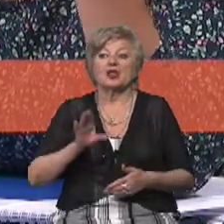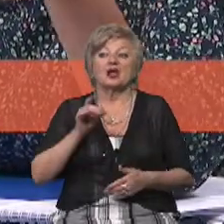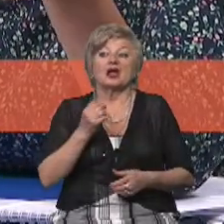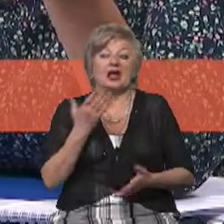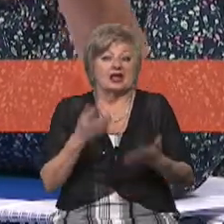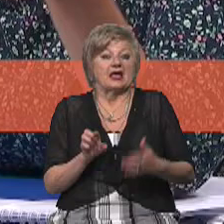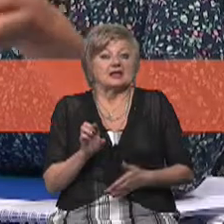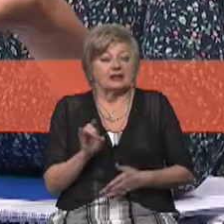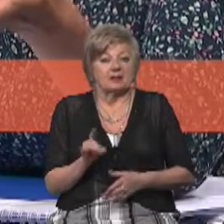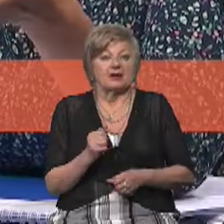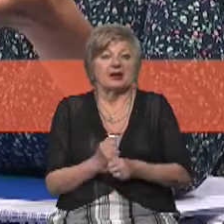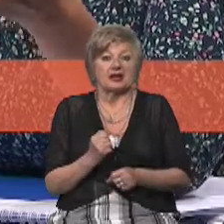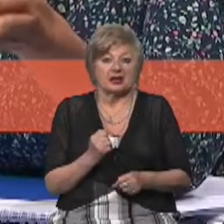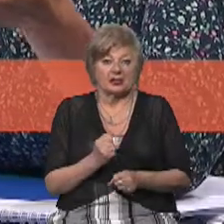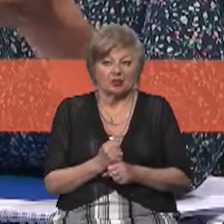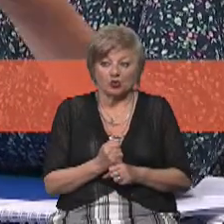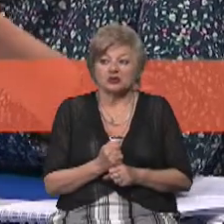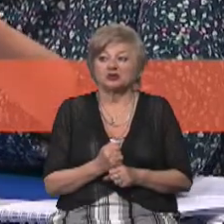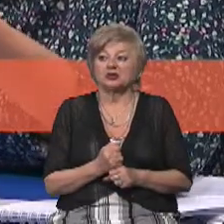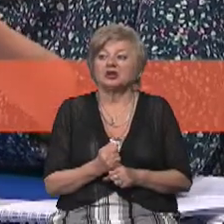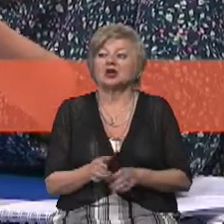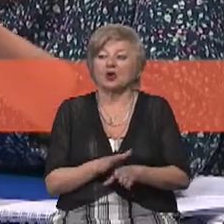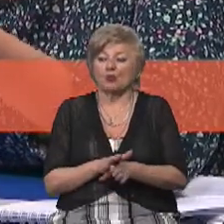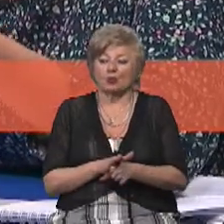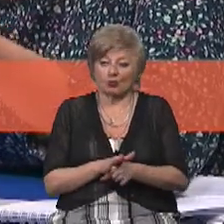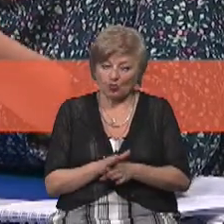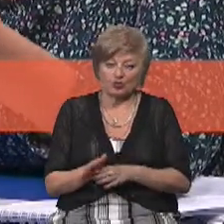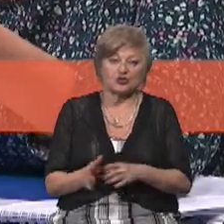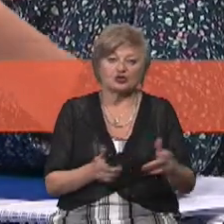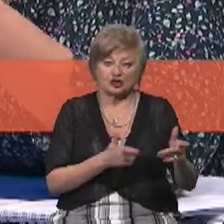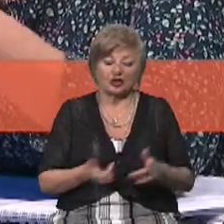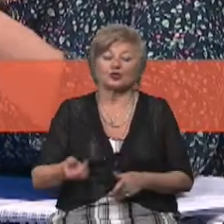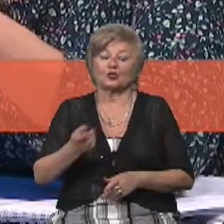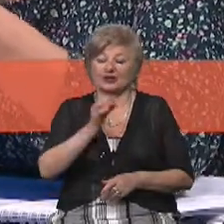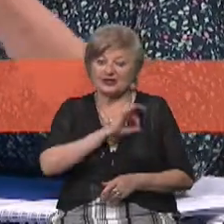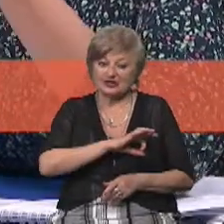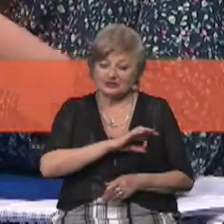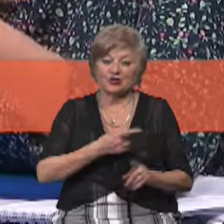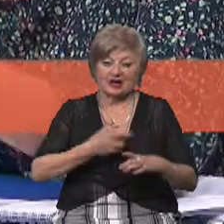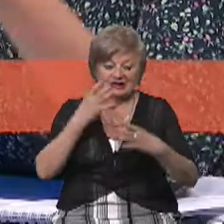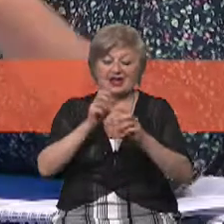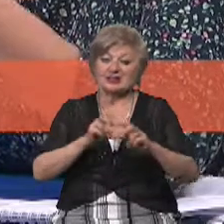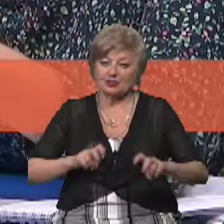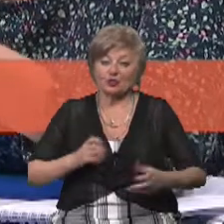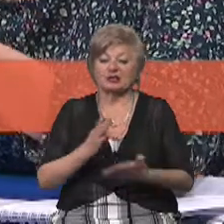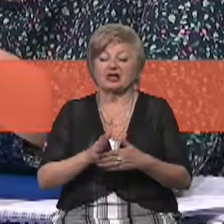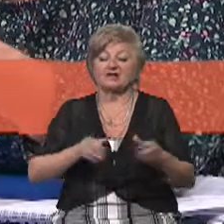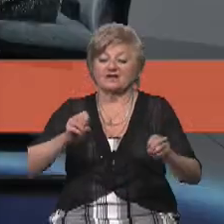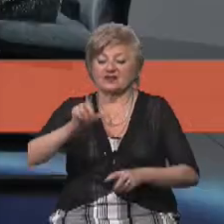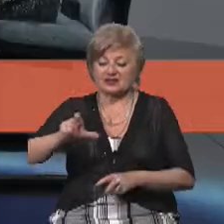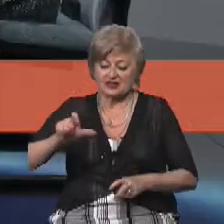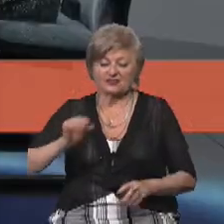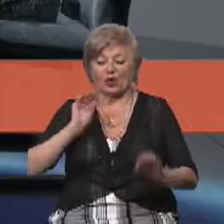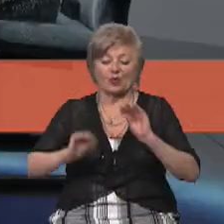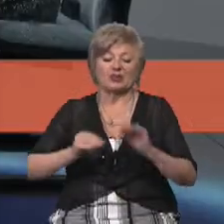бо давайте скажемо, що з 1 серпня вона вже повністю готова до експлуатації, мобільна еколабораторія. Є фахівці, є обладнання, все